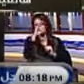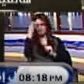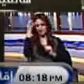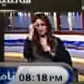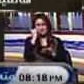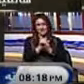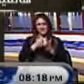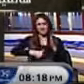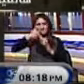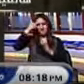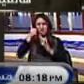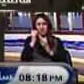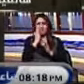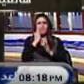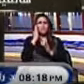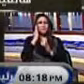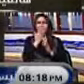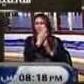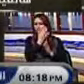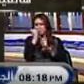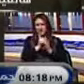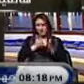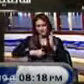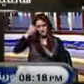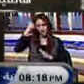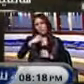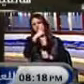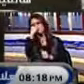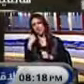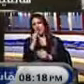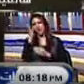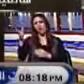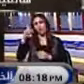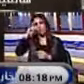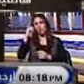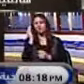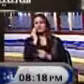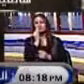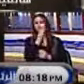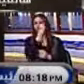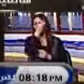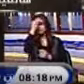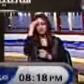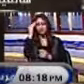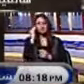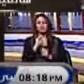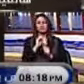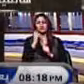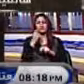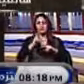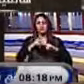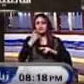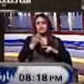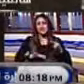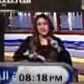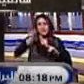بدايه الجلسه، لكن انهمك في الانتظار كثير، واحنا عارفين سن الرئيس مبارك ان السن ما يسمحش ان